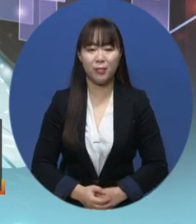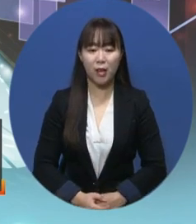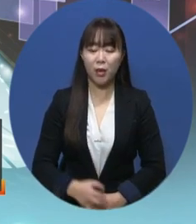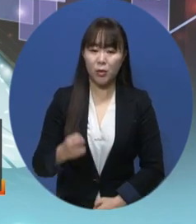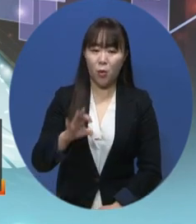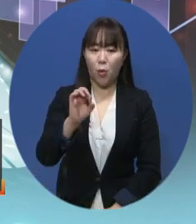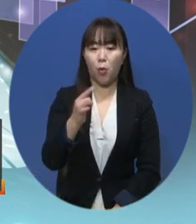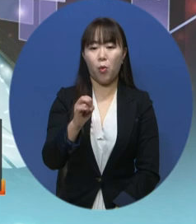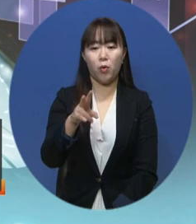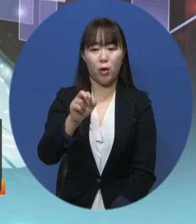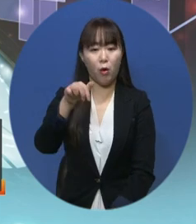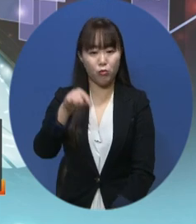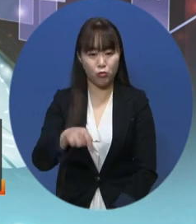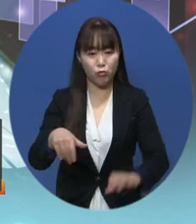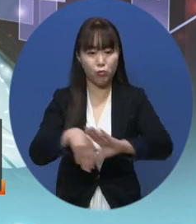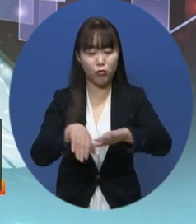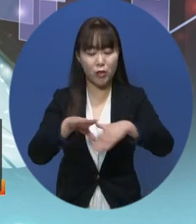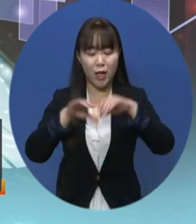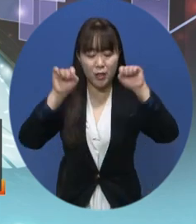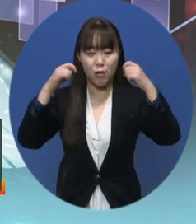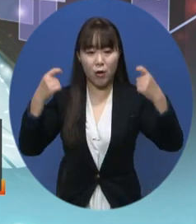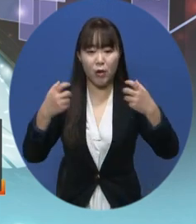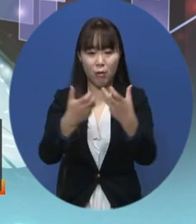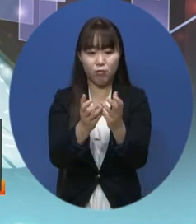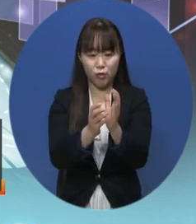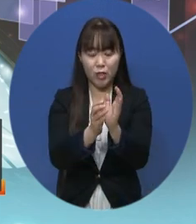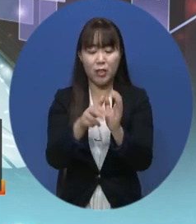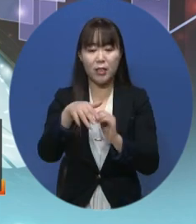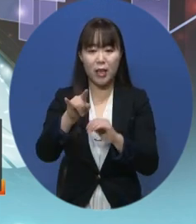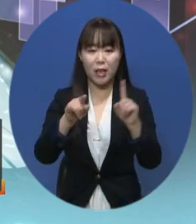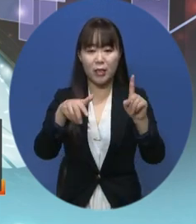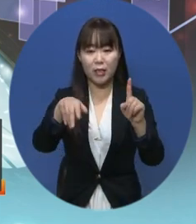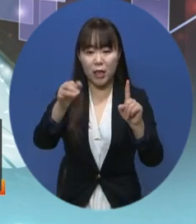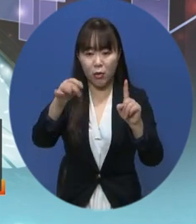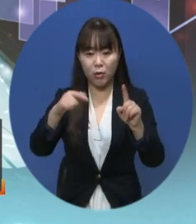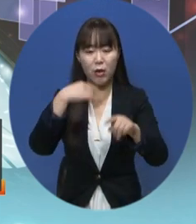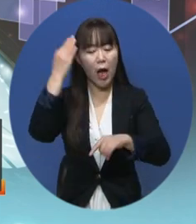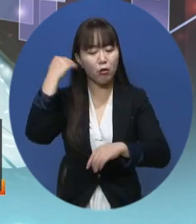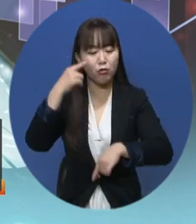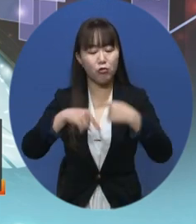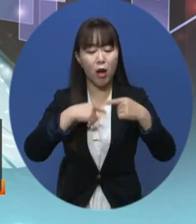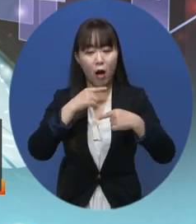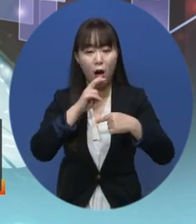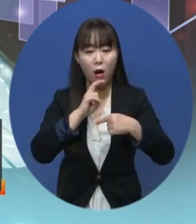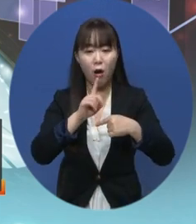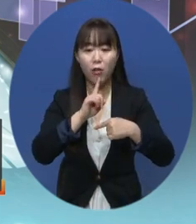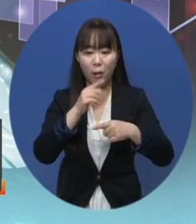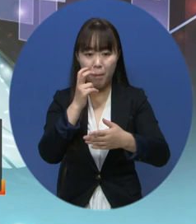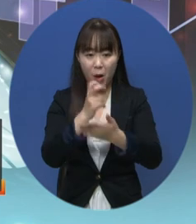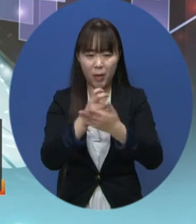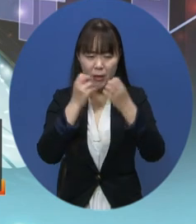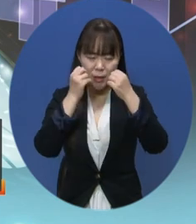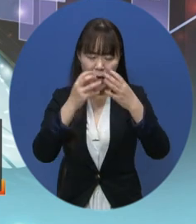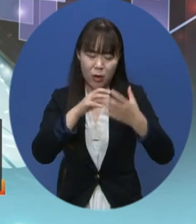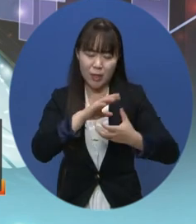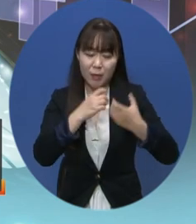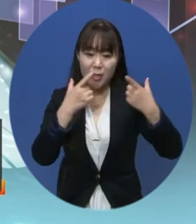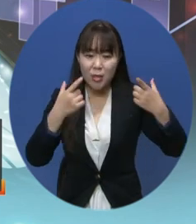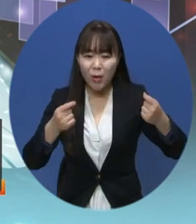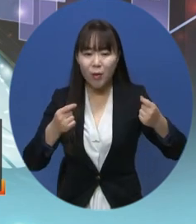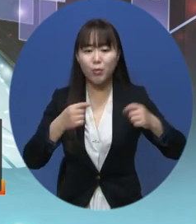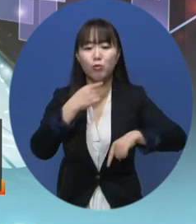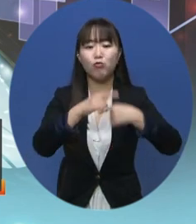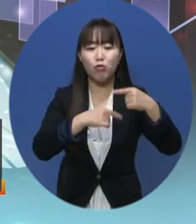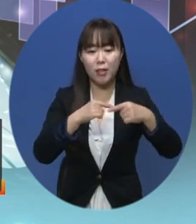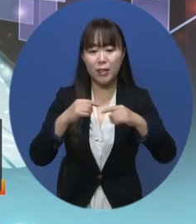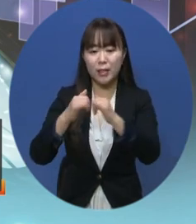또한 오영우 문체부 제1차관은 한국 수어 언어법은 새로운 심장으로 수어는